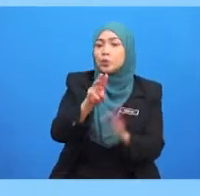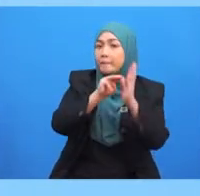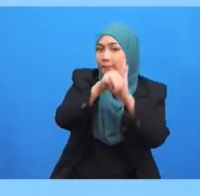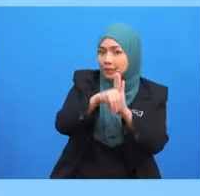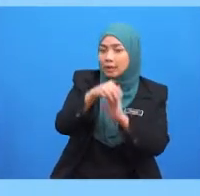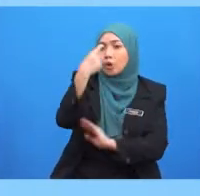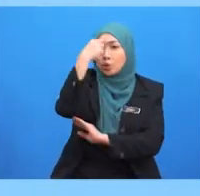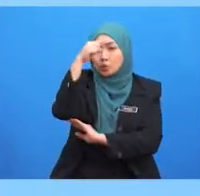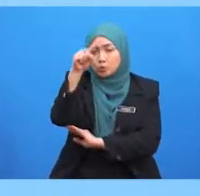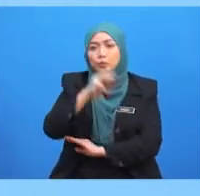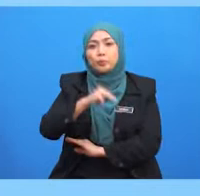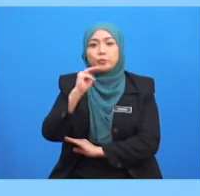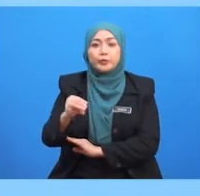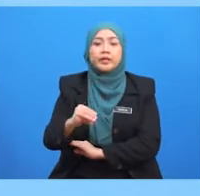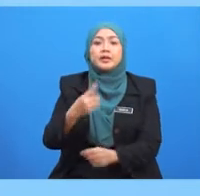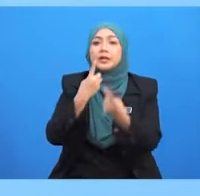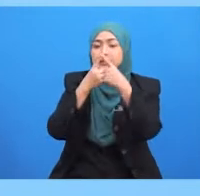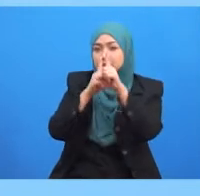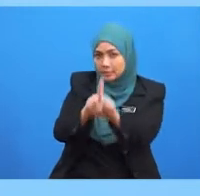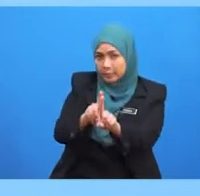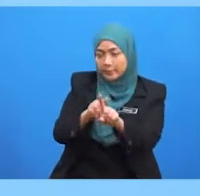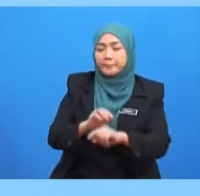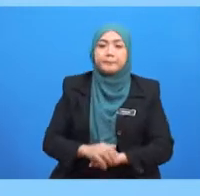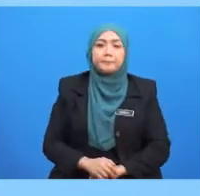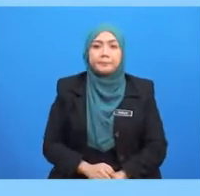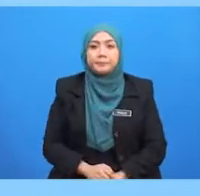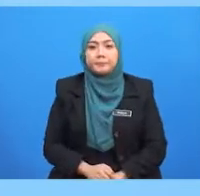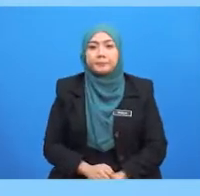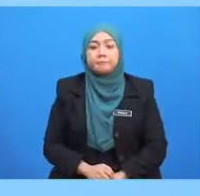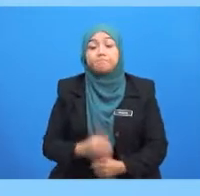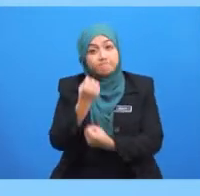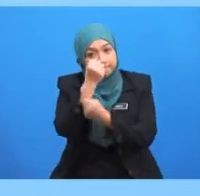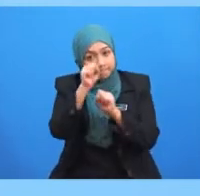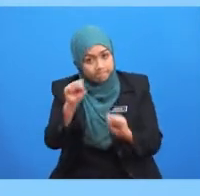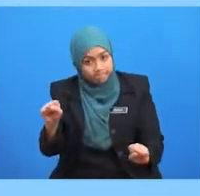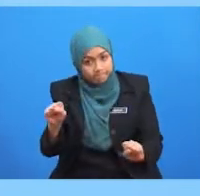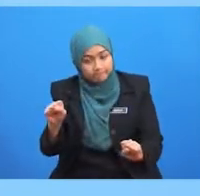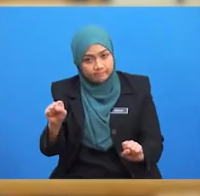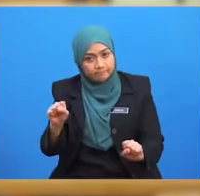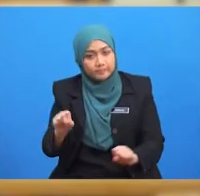minit untuk murid-murid mencoba persediaan